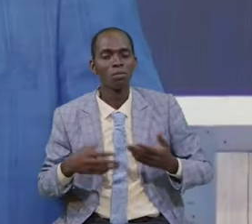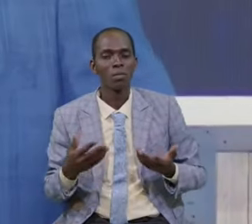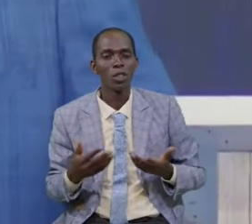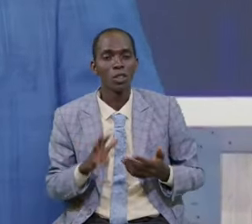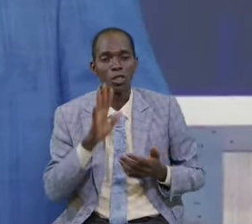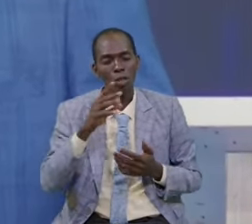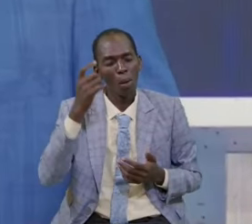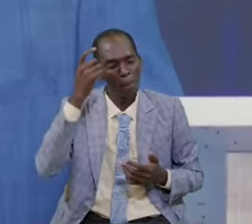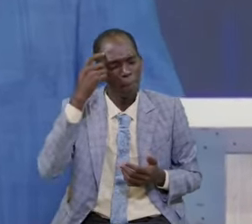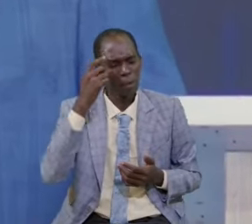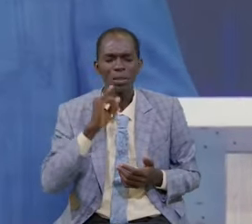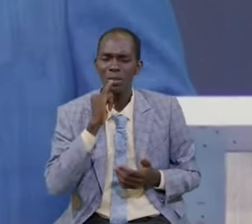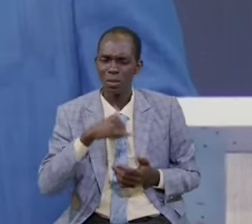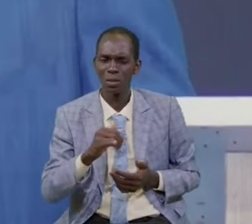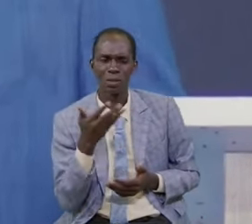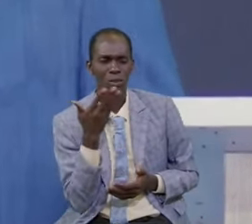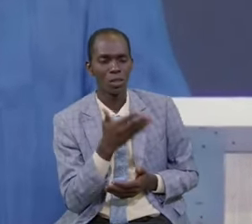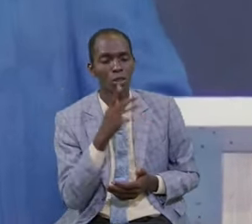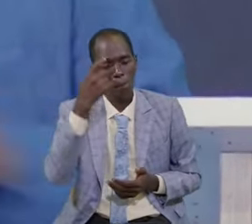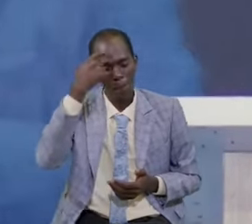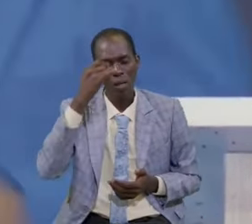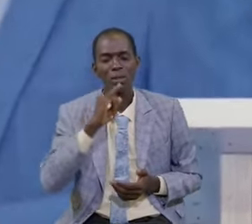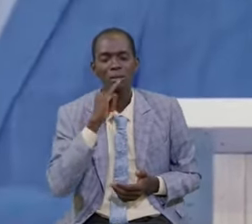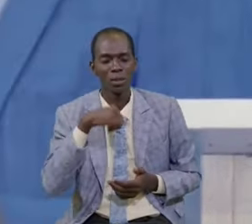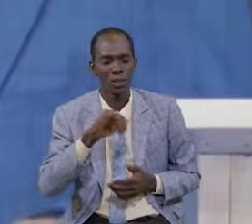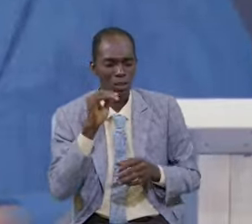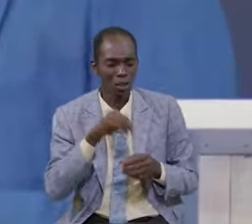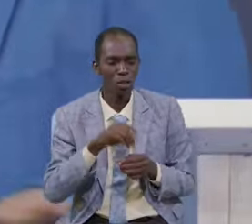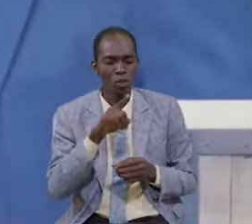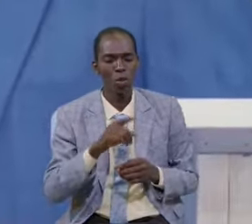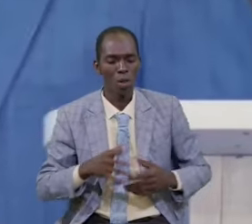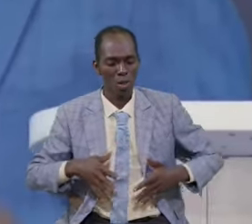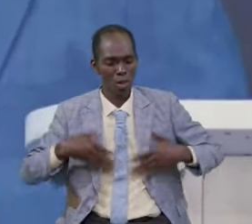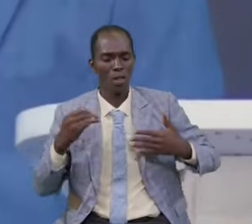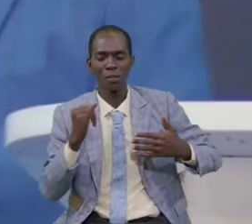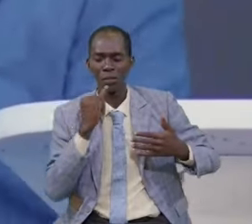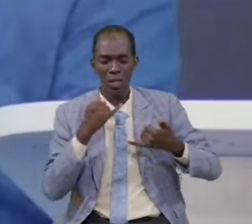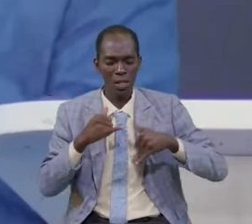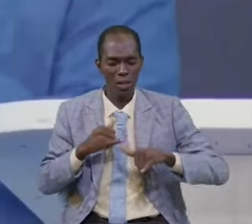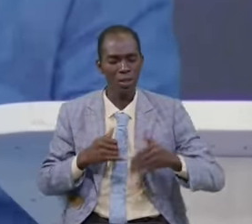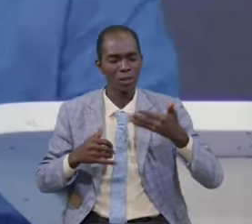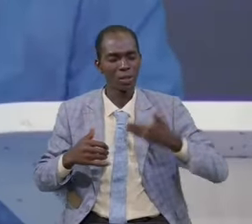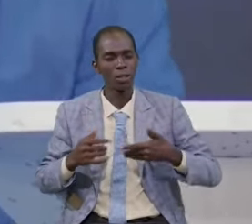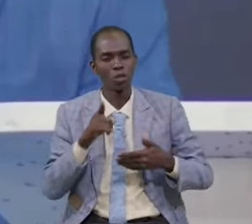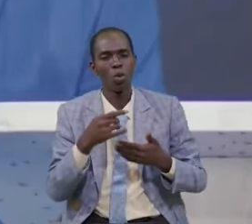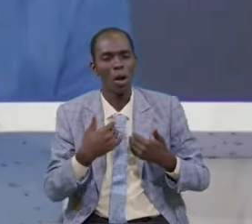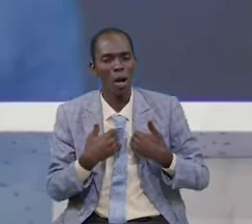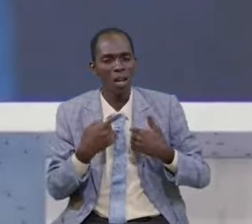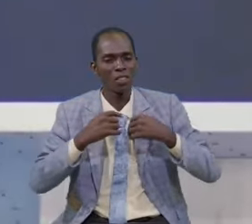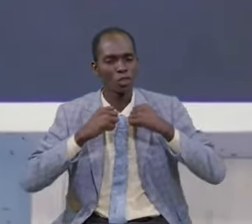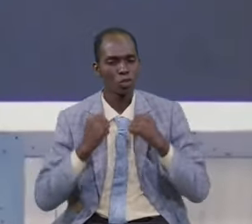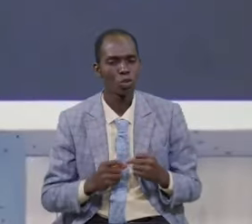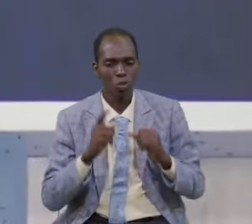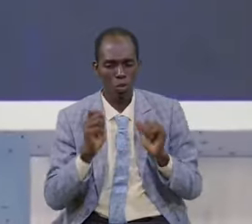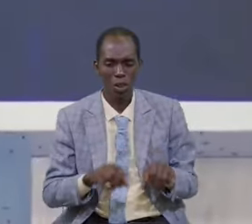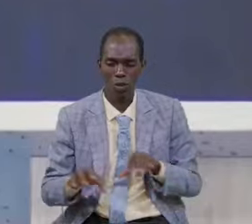toujours là, ta pensée est toujours là, la vie continue toujours. Et tu as toujours la force. Et tu peux faire quelque chose